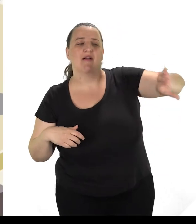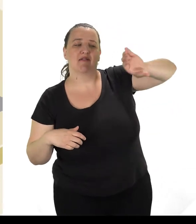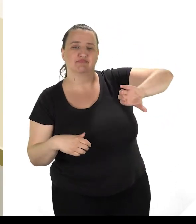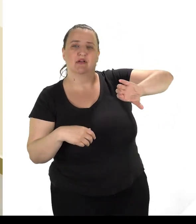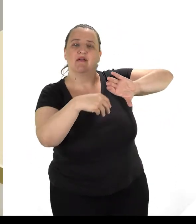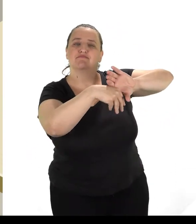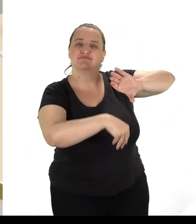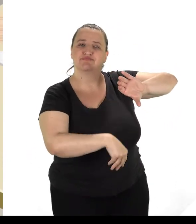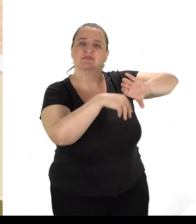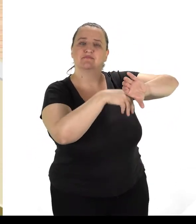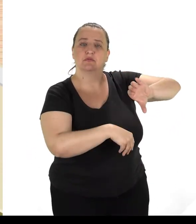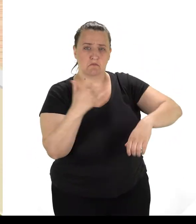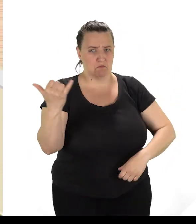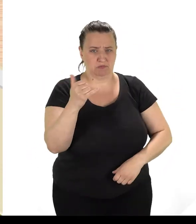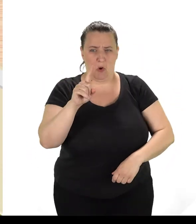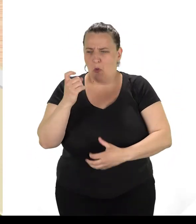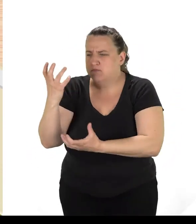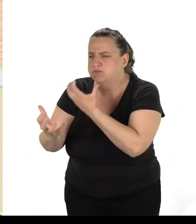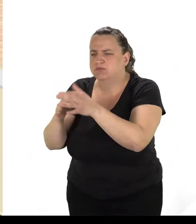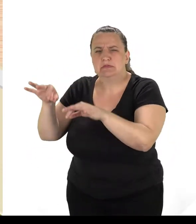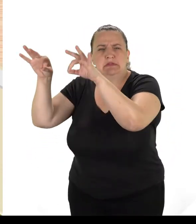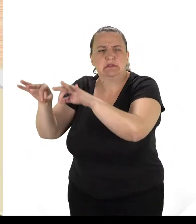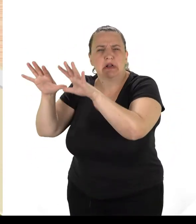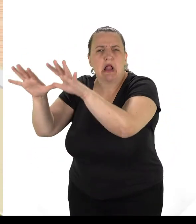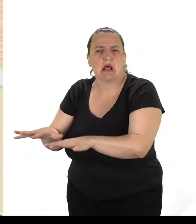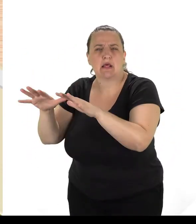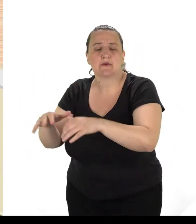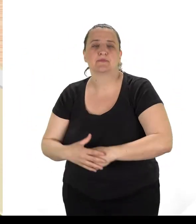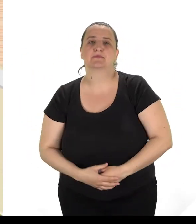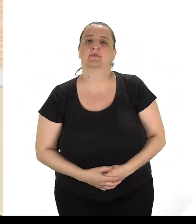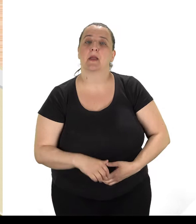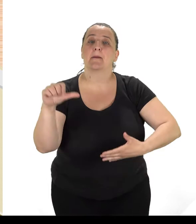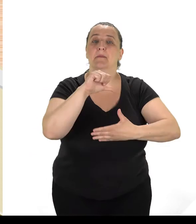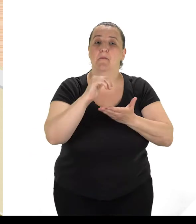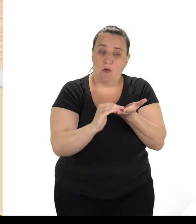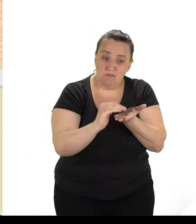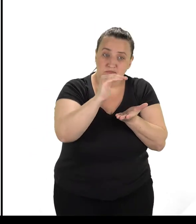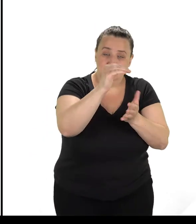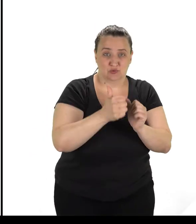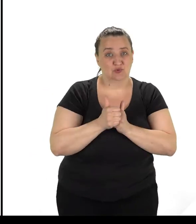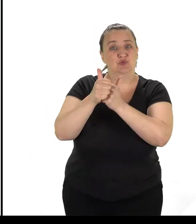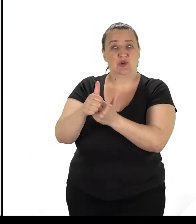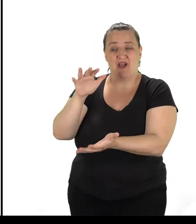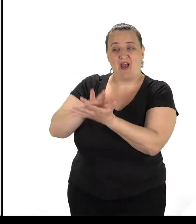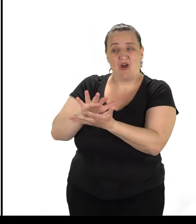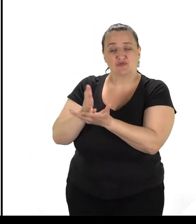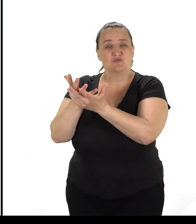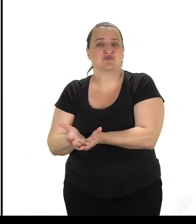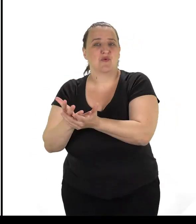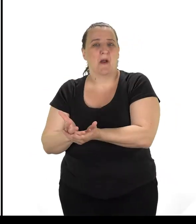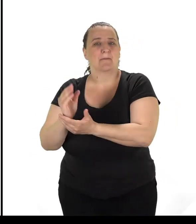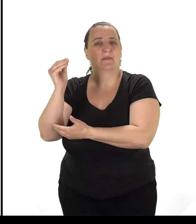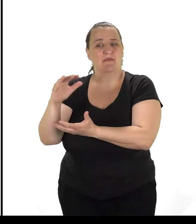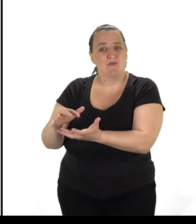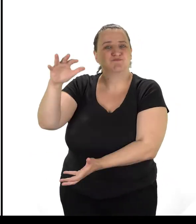Rincez-le soigneusement et puis laissez-le égoutter. Pas besoin de stériliser mon biberon. Mes rations augmentent